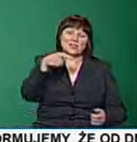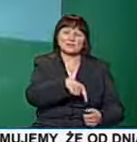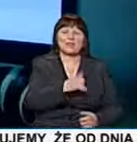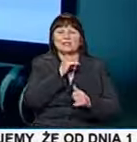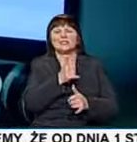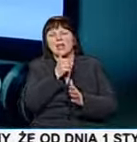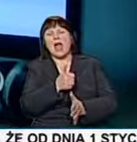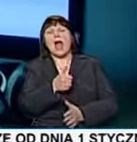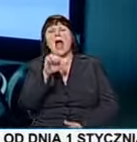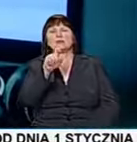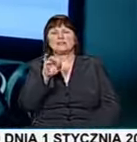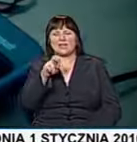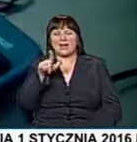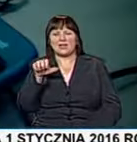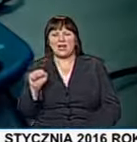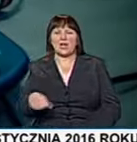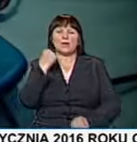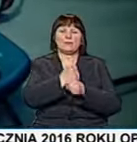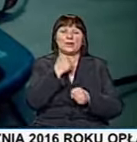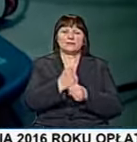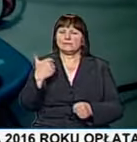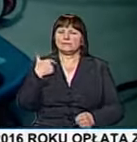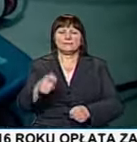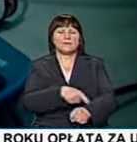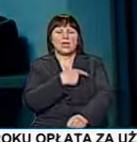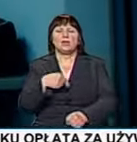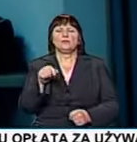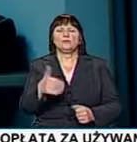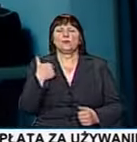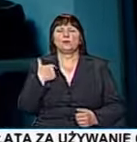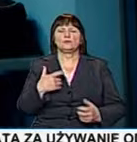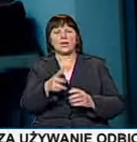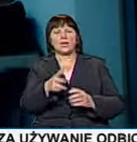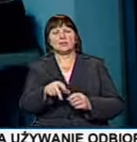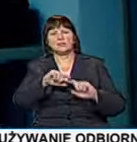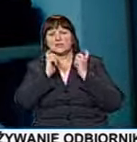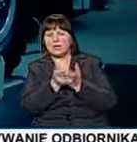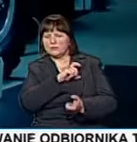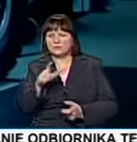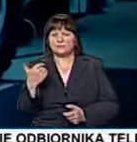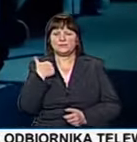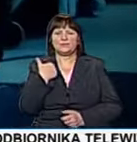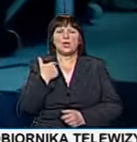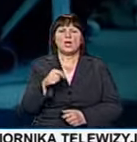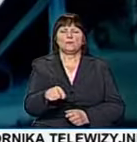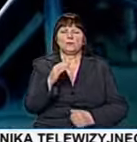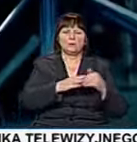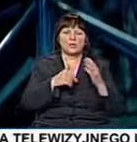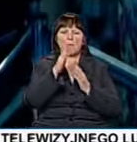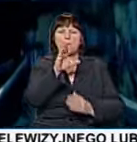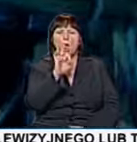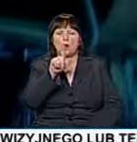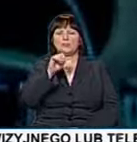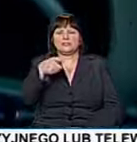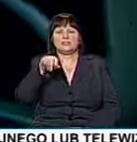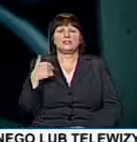Australii. Prace nad filmem trwały pół roku. Kamera towarzyszyła ekipie studentów cały czas. To dokumentacja budowy bolidu i